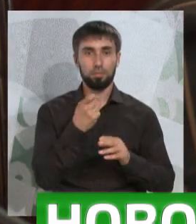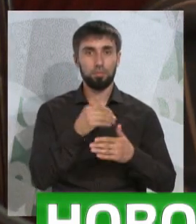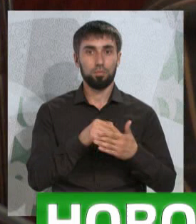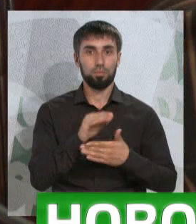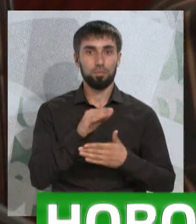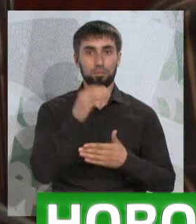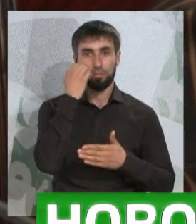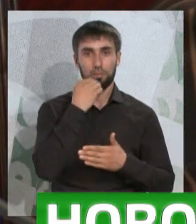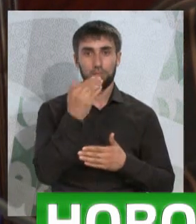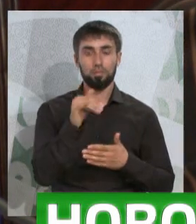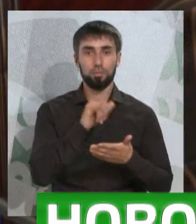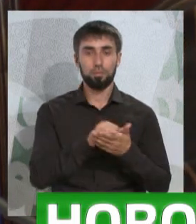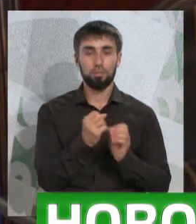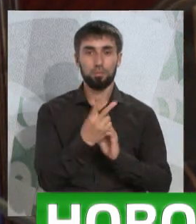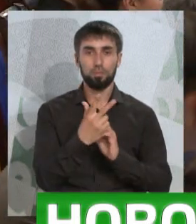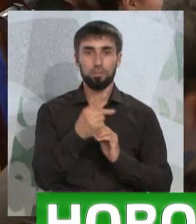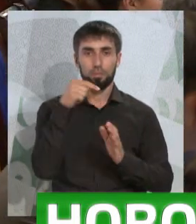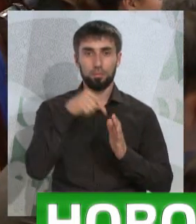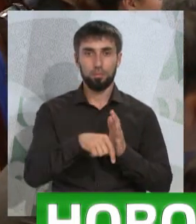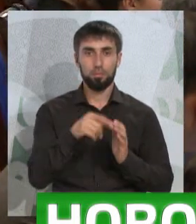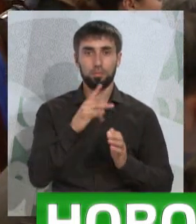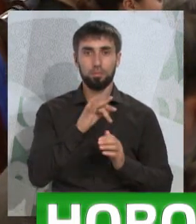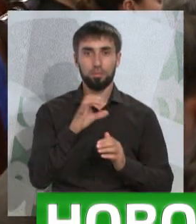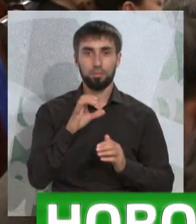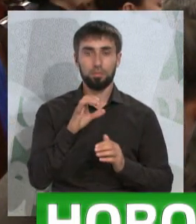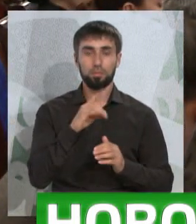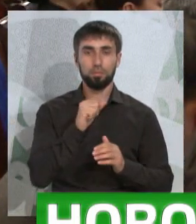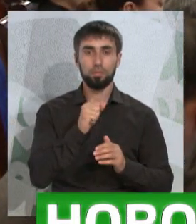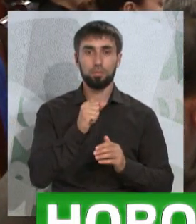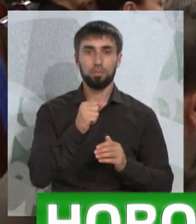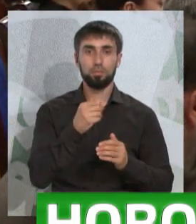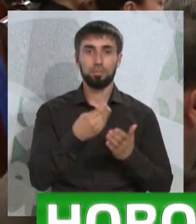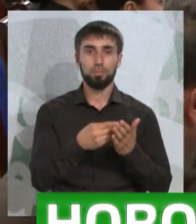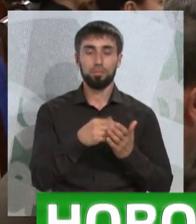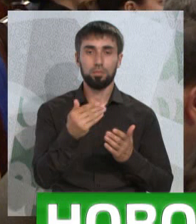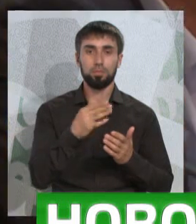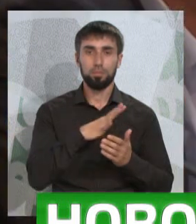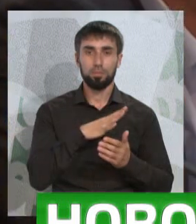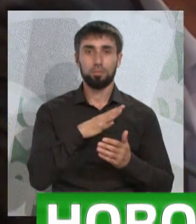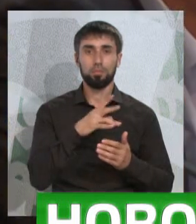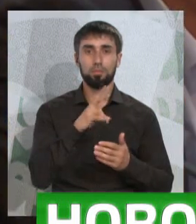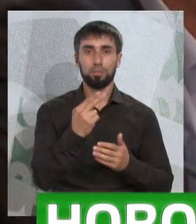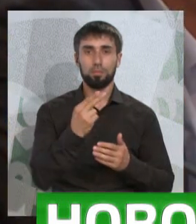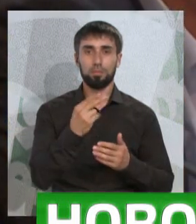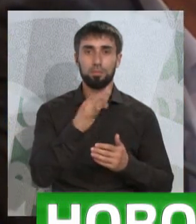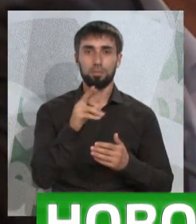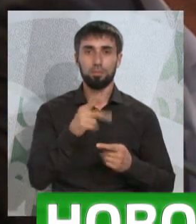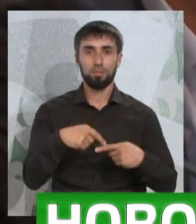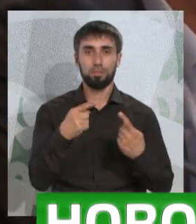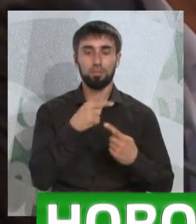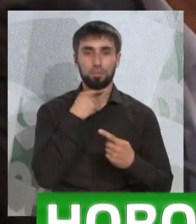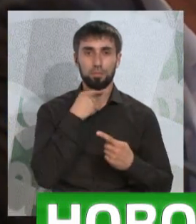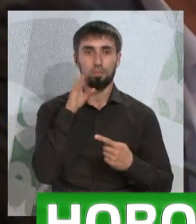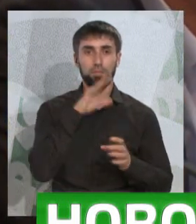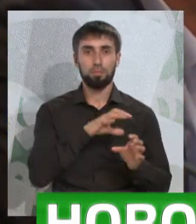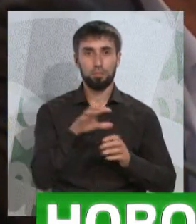благодаря закупке и установке 13 глубинных погружных насосов за счет средств Национального фонда развития Ингушетии, проблемы с подачей воды